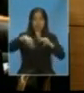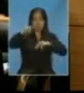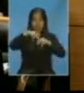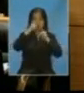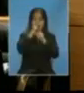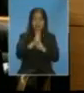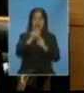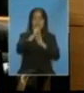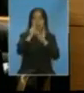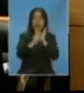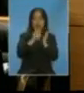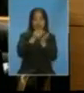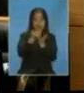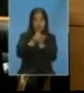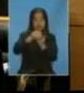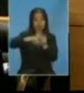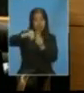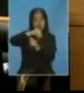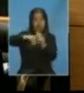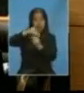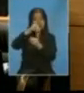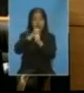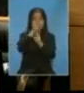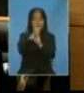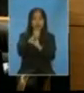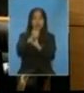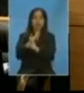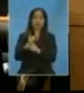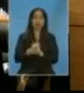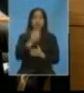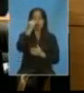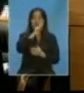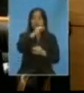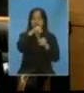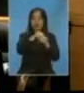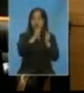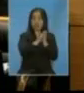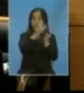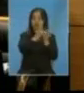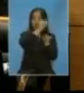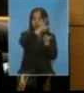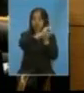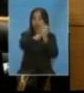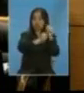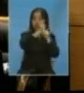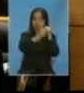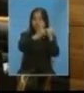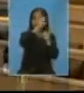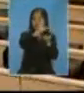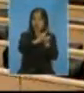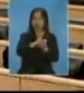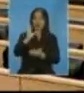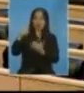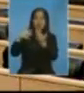ยในการดูแลการเงินการคลังของประเทศเพราะถ้าอยู่ในระบบงบประมาณคุณสุนัยไม่ต้องประท้วงครับ